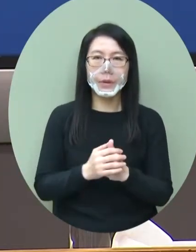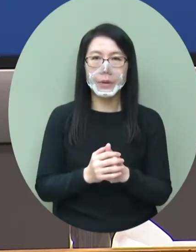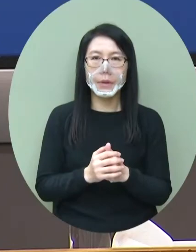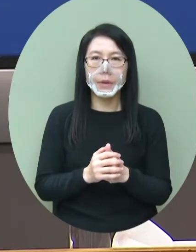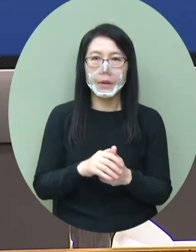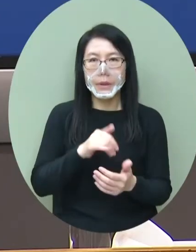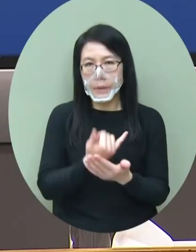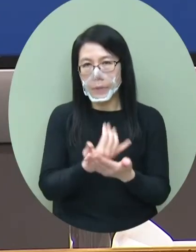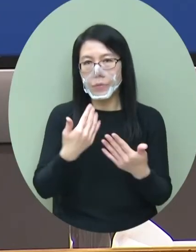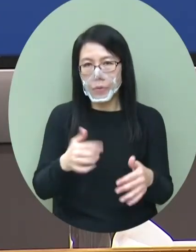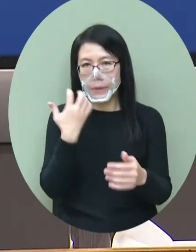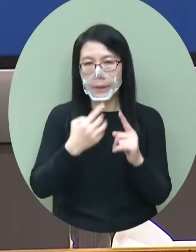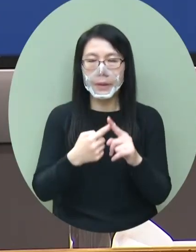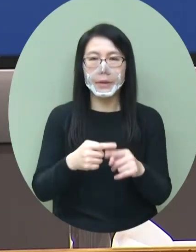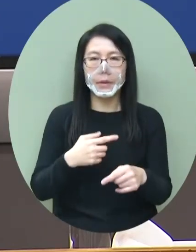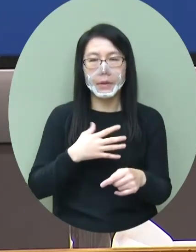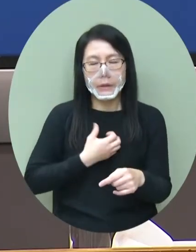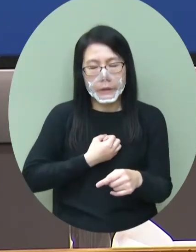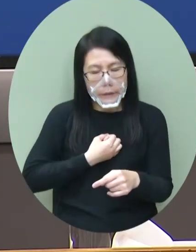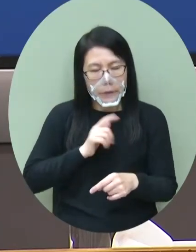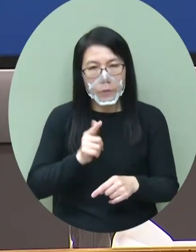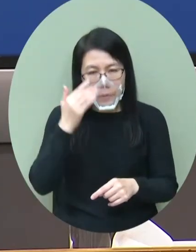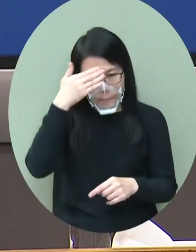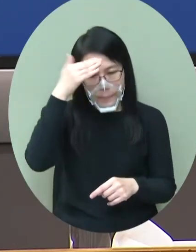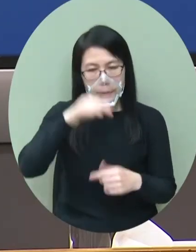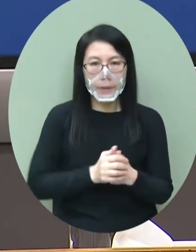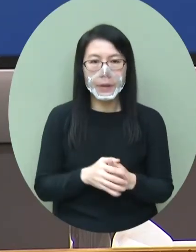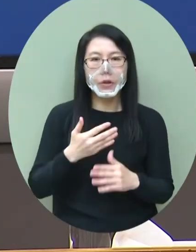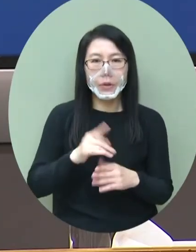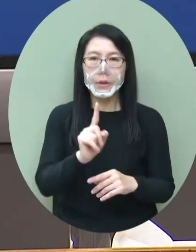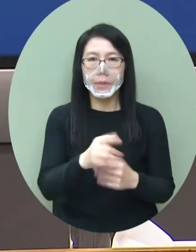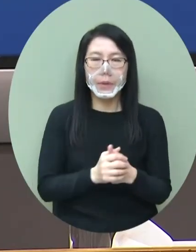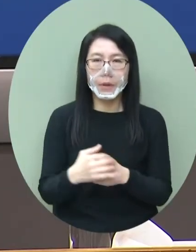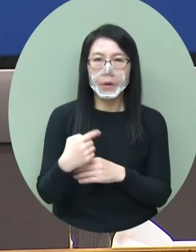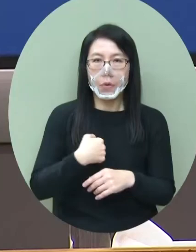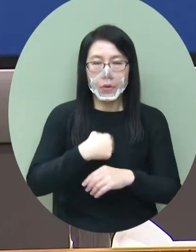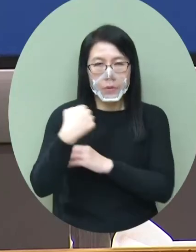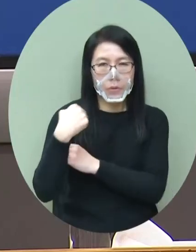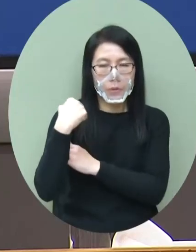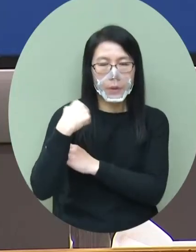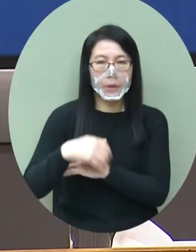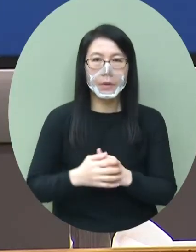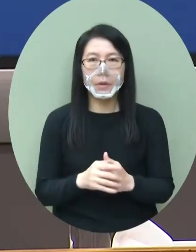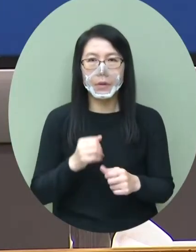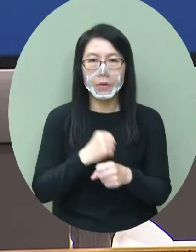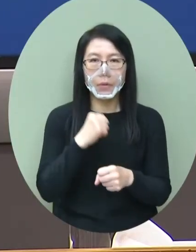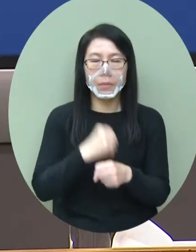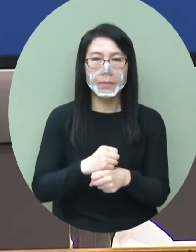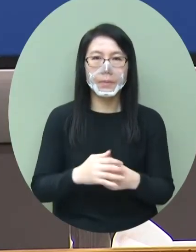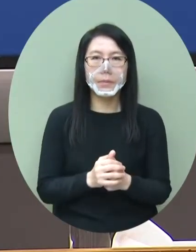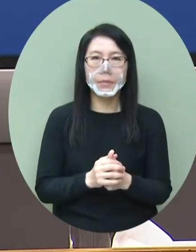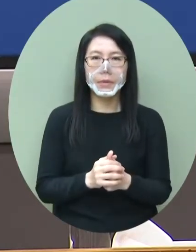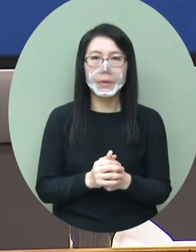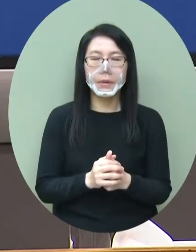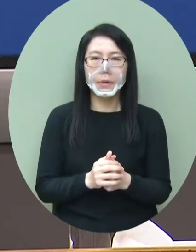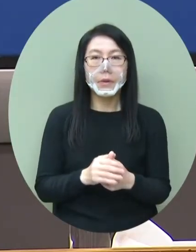每一个在这个疫情丧失亲人的人，他们的伤痛我们是明白的，所以我们要尽力工